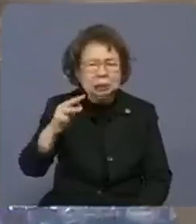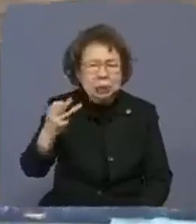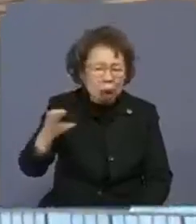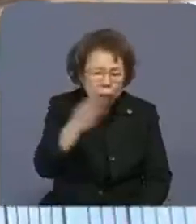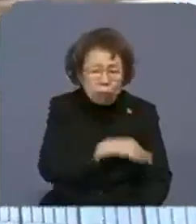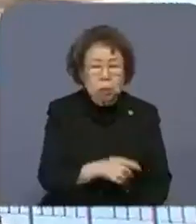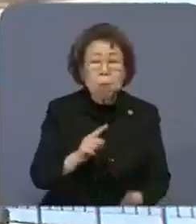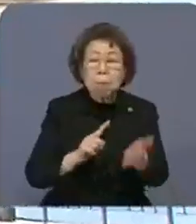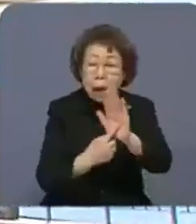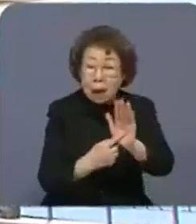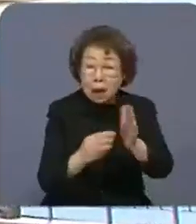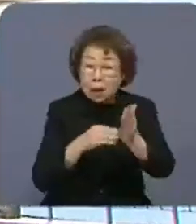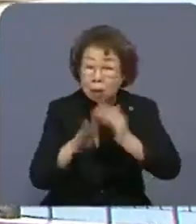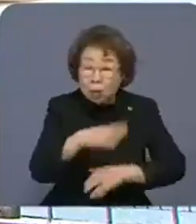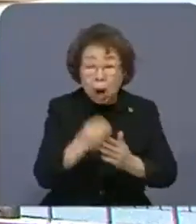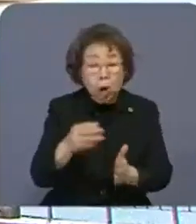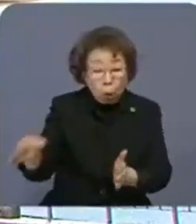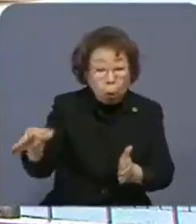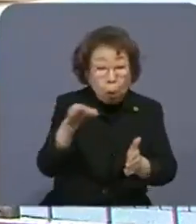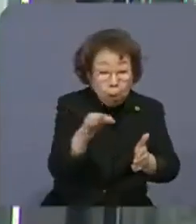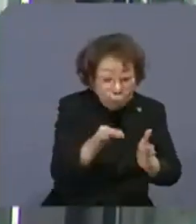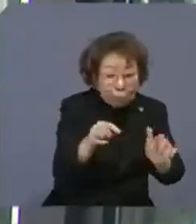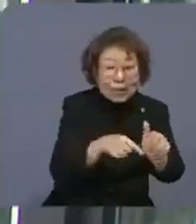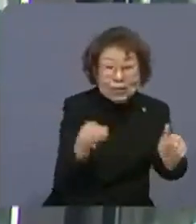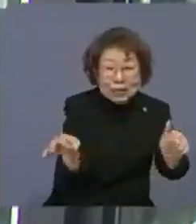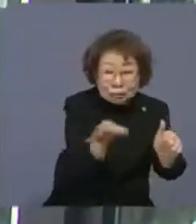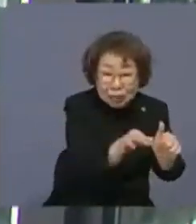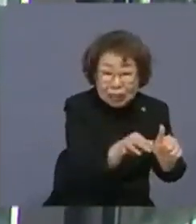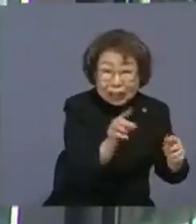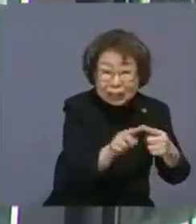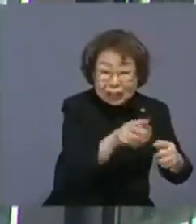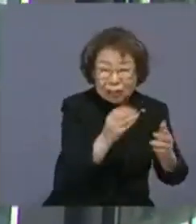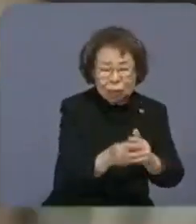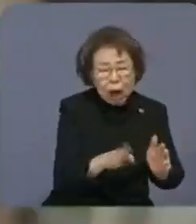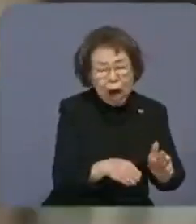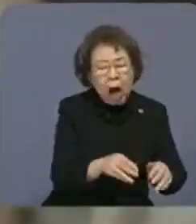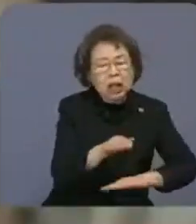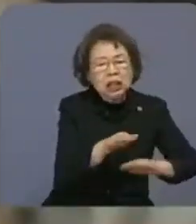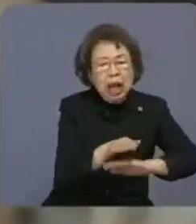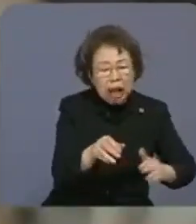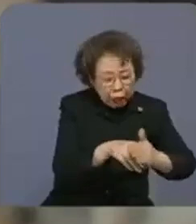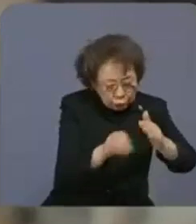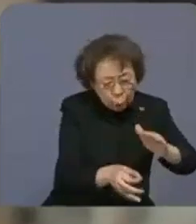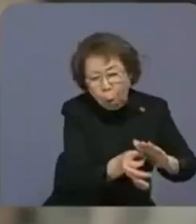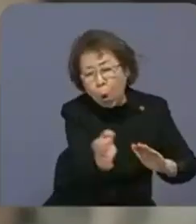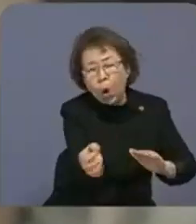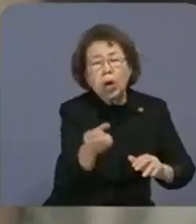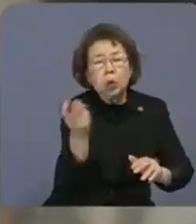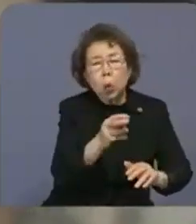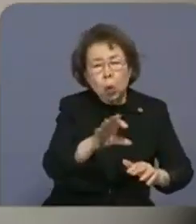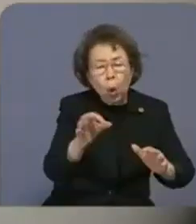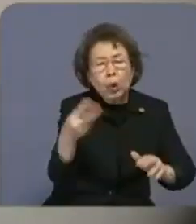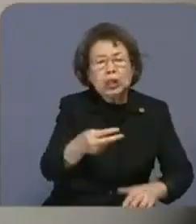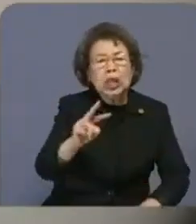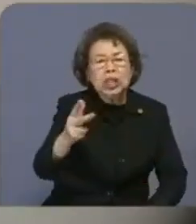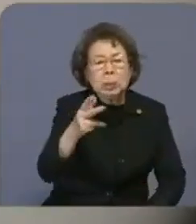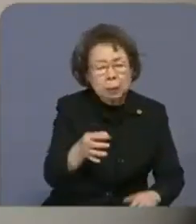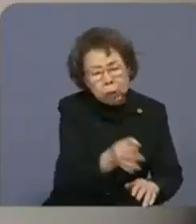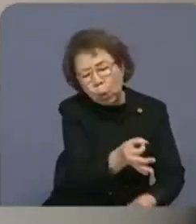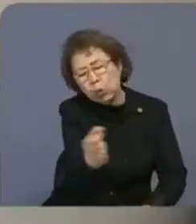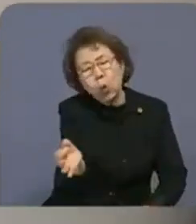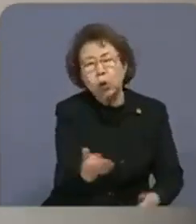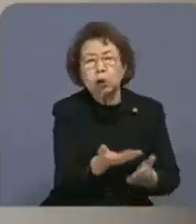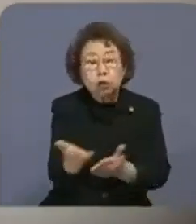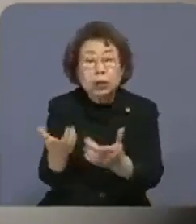비리가 불거지자 이 돈을 받았던 노조 간부 중 한 명이 자신의 자가용 에서 a 씨에게 2700만 원을